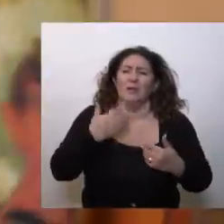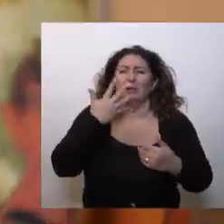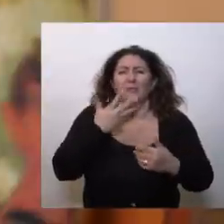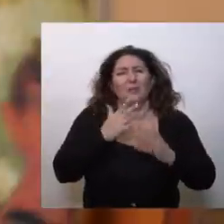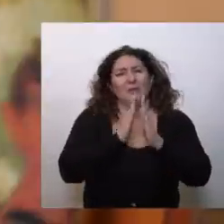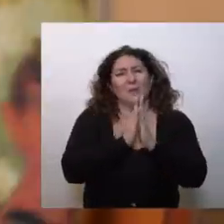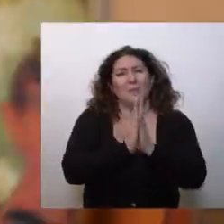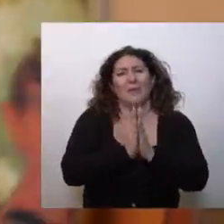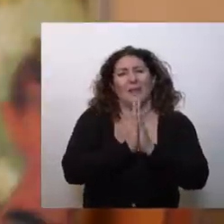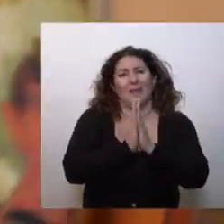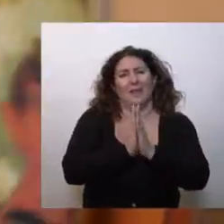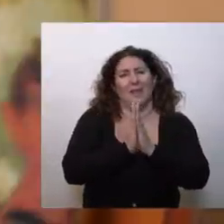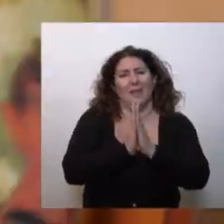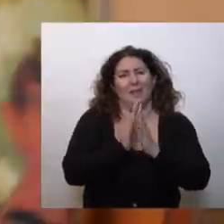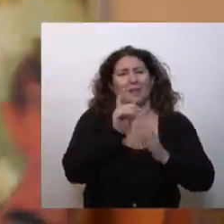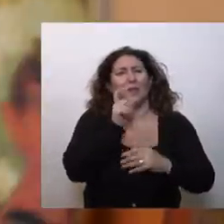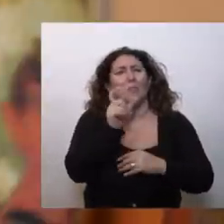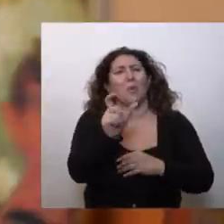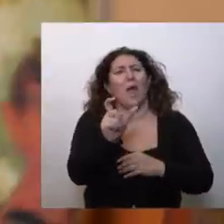queste parole.